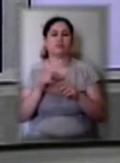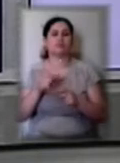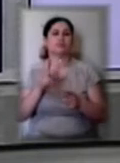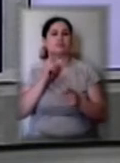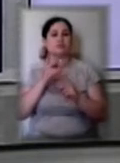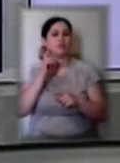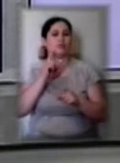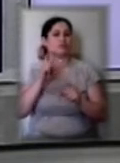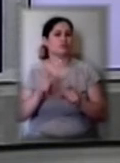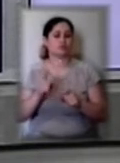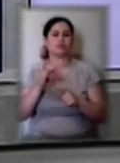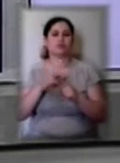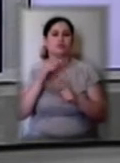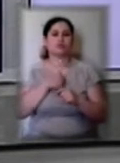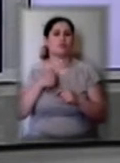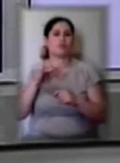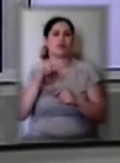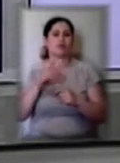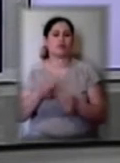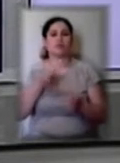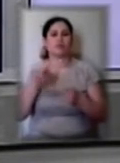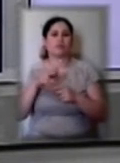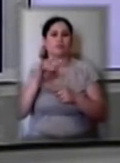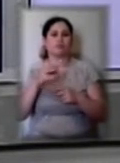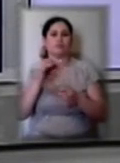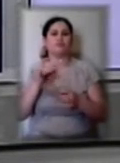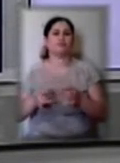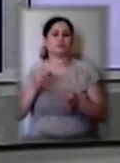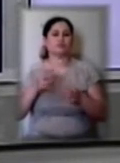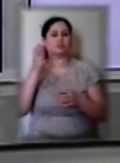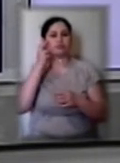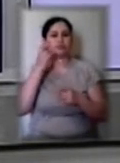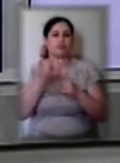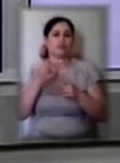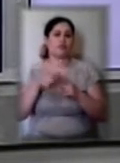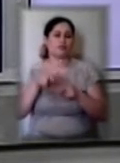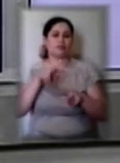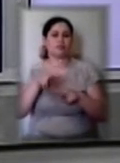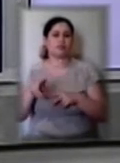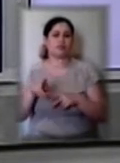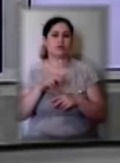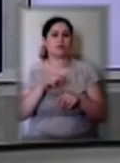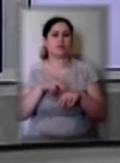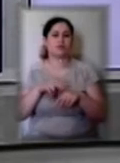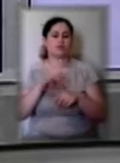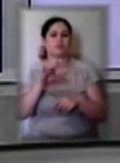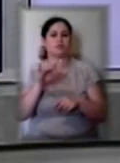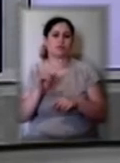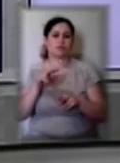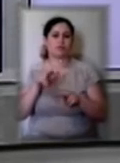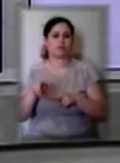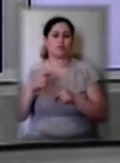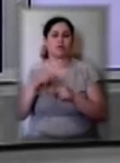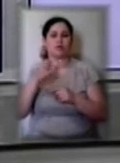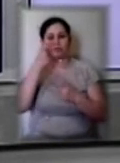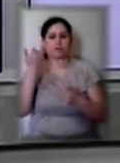Самого Мангера доставили до Печерського райсуду столиці, де він зараз перебуває під наглядом співробітників СБУ. Про це повідомив його адвокат